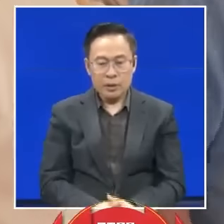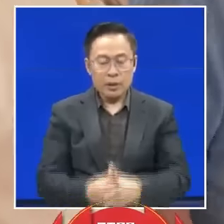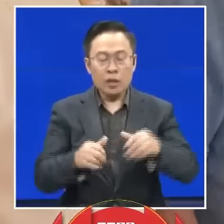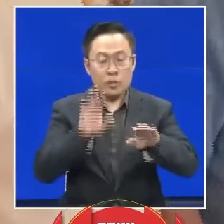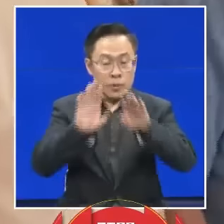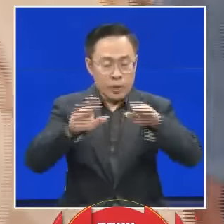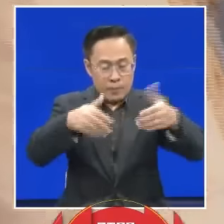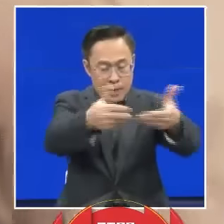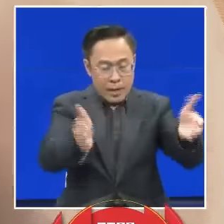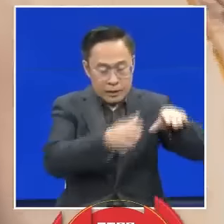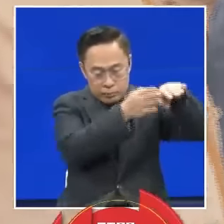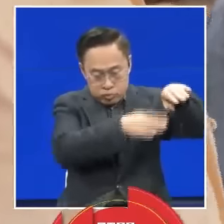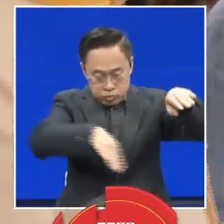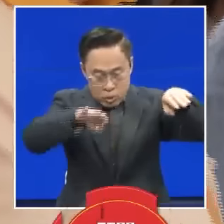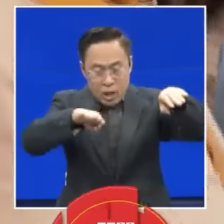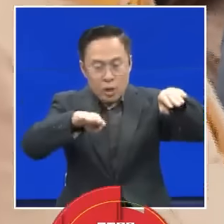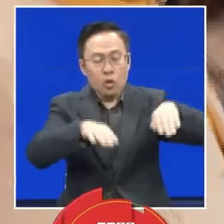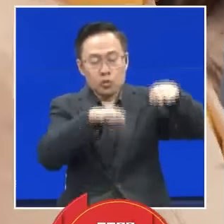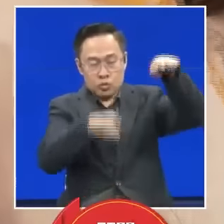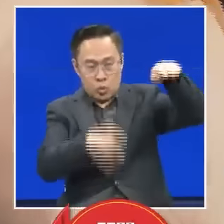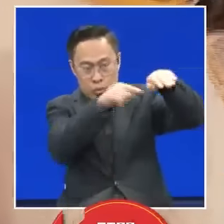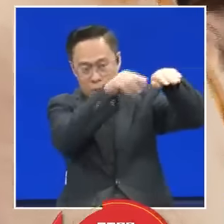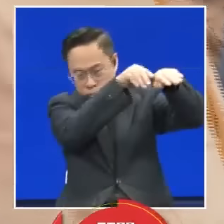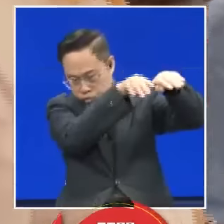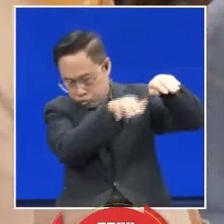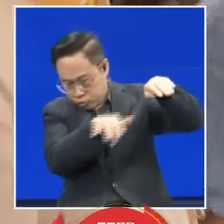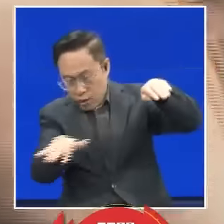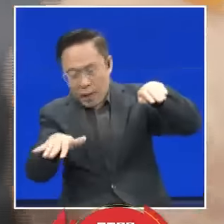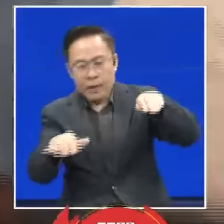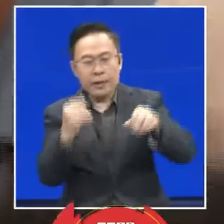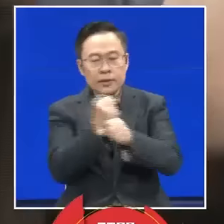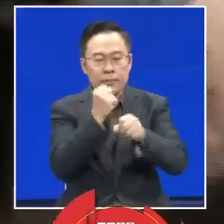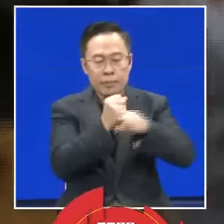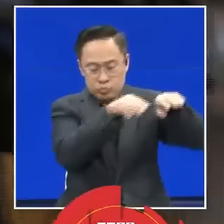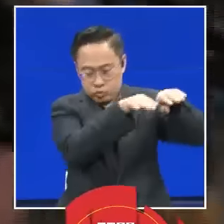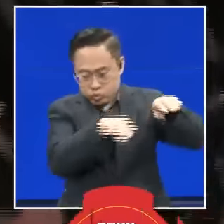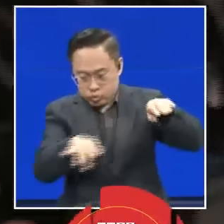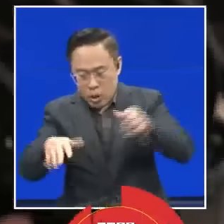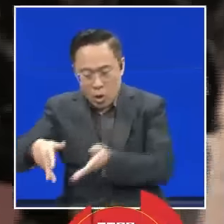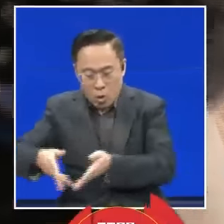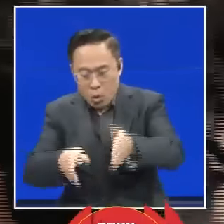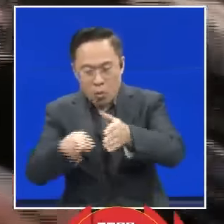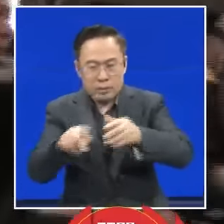คลองเพราะฉะนั้นเราสามารถไปปล่อยได้เลยแล้วก็เข้ามา